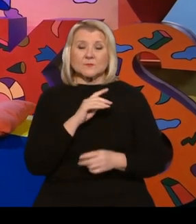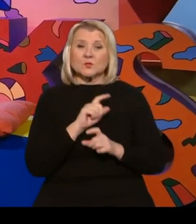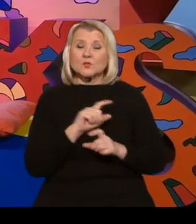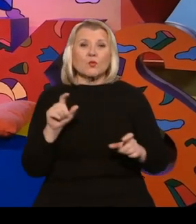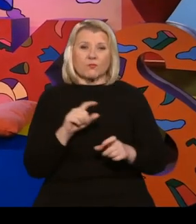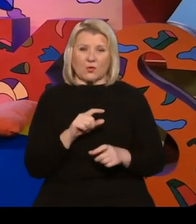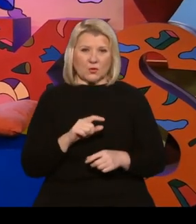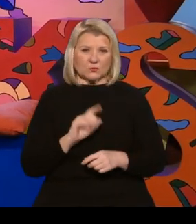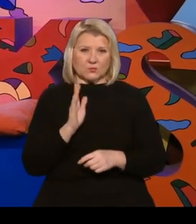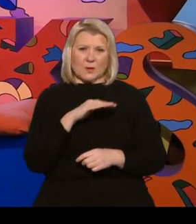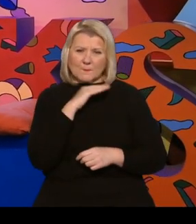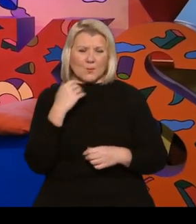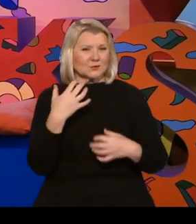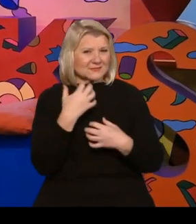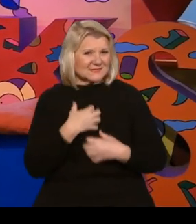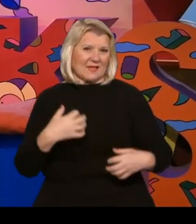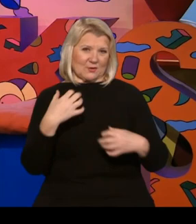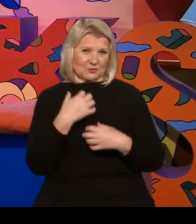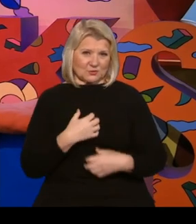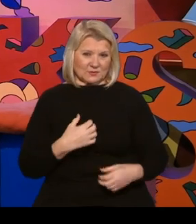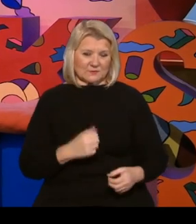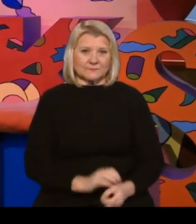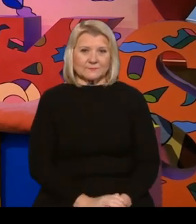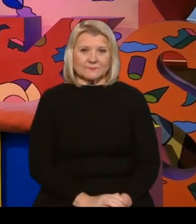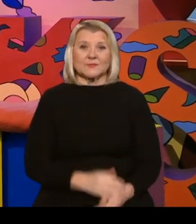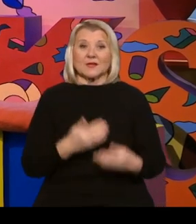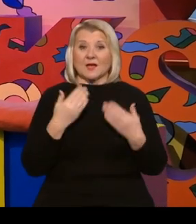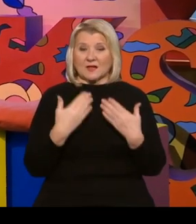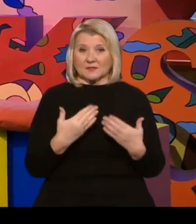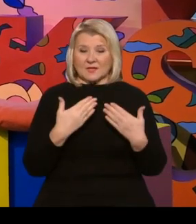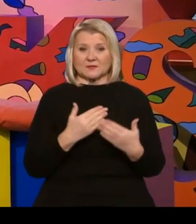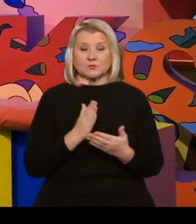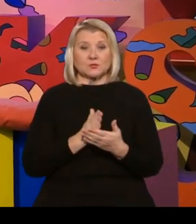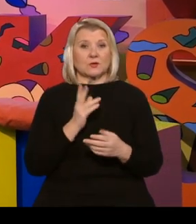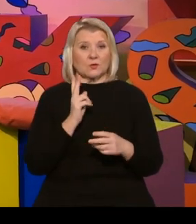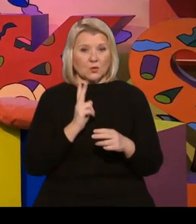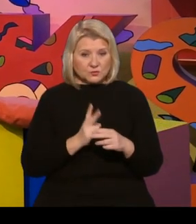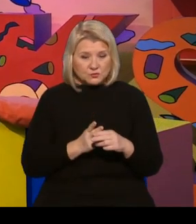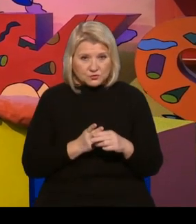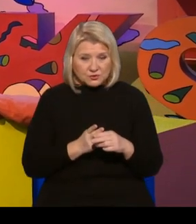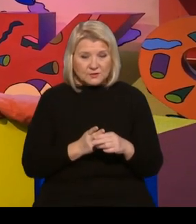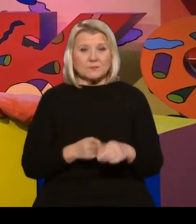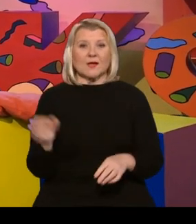budeme moc těšit. Ano. Takže se mějte krásně. A